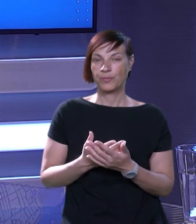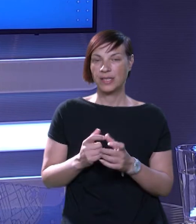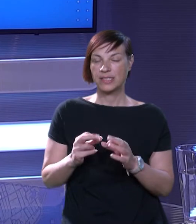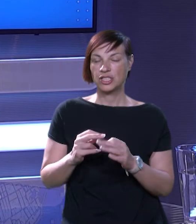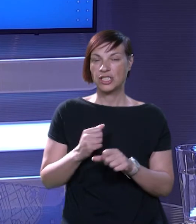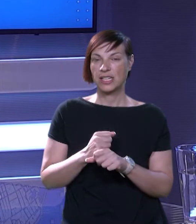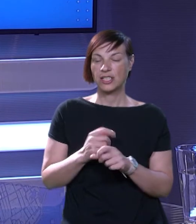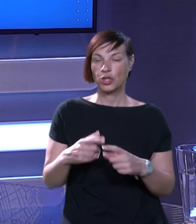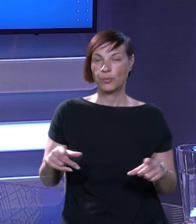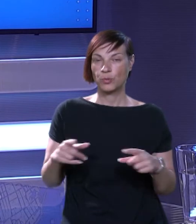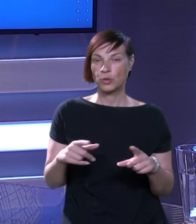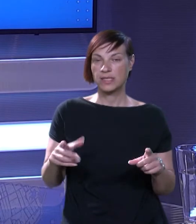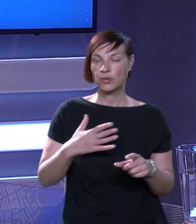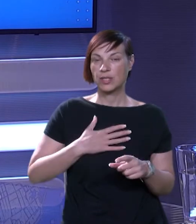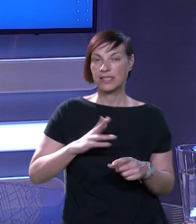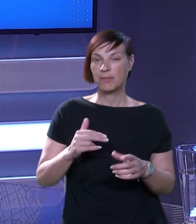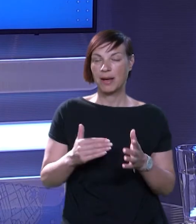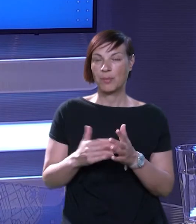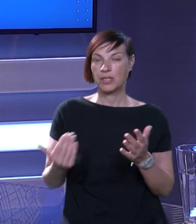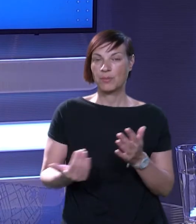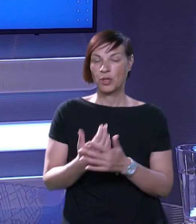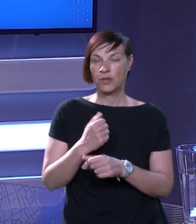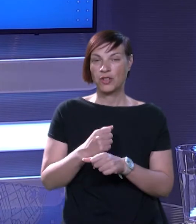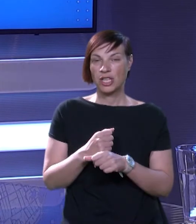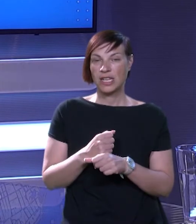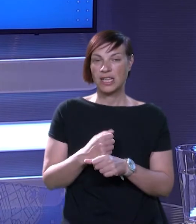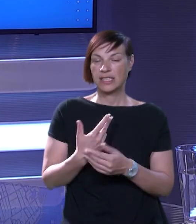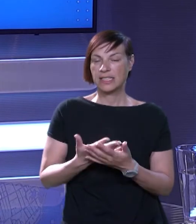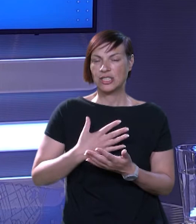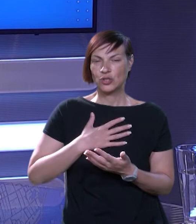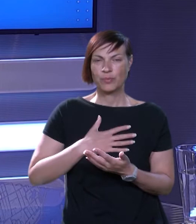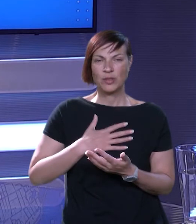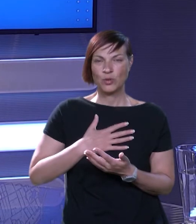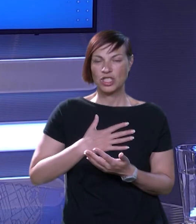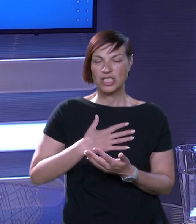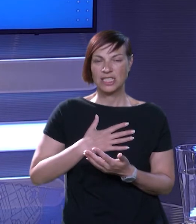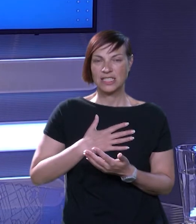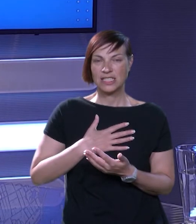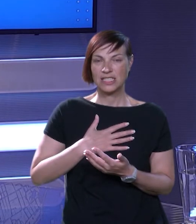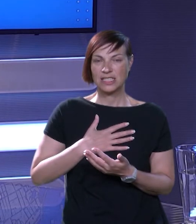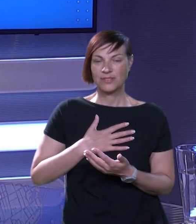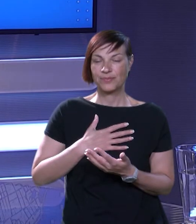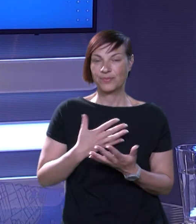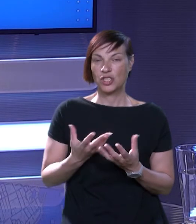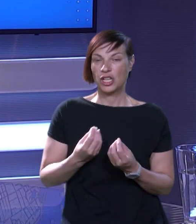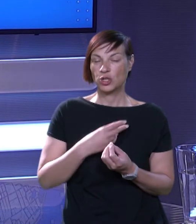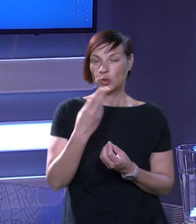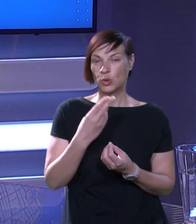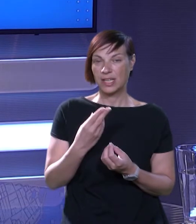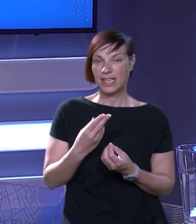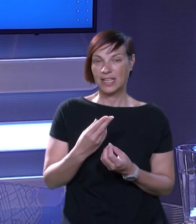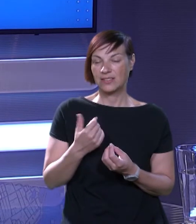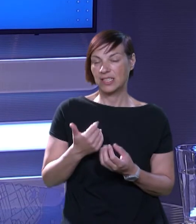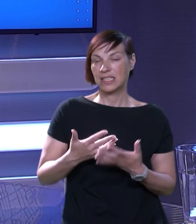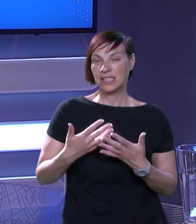radio Mjuzu. Ja sam s njima imala potrebu ponovno raditi jer su mi užasno... oni su toliko